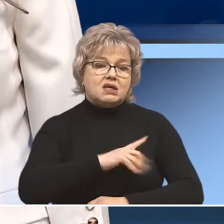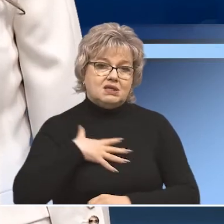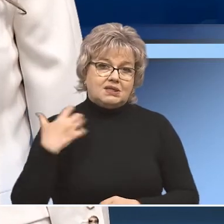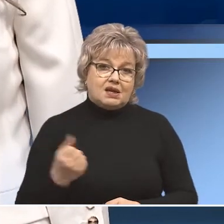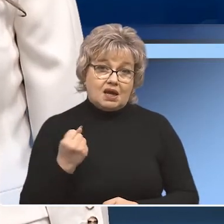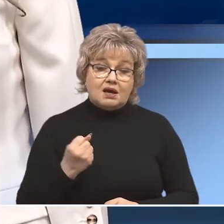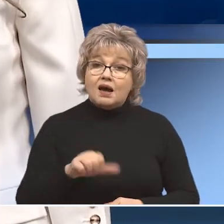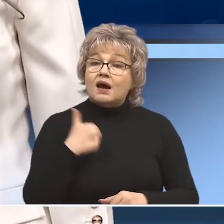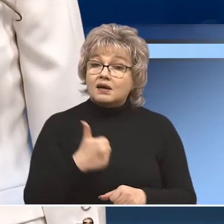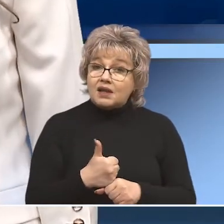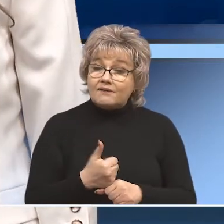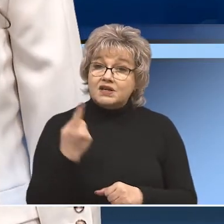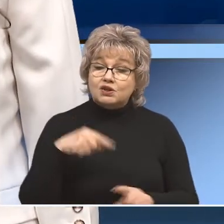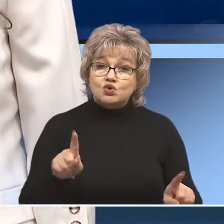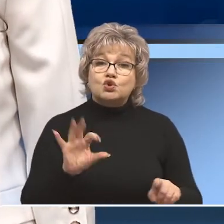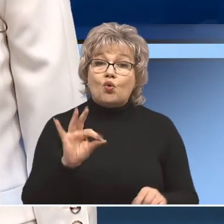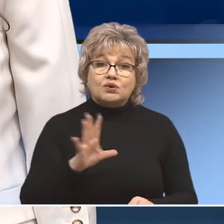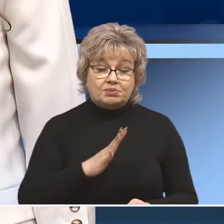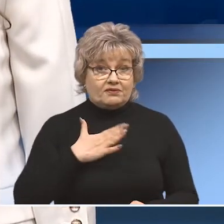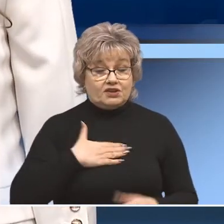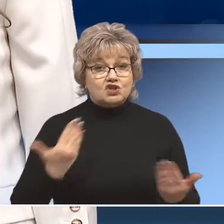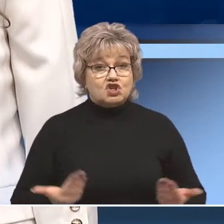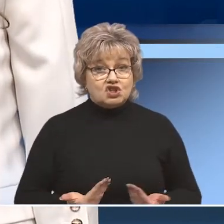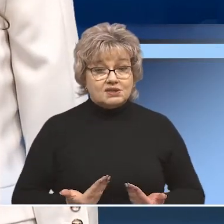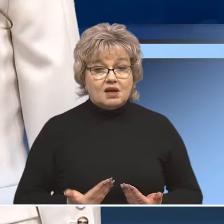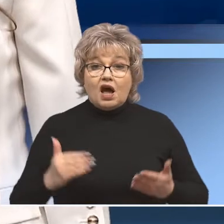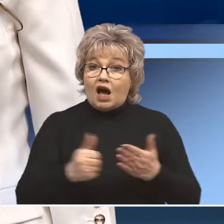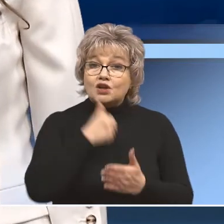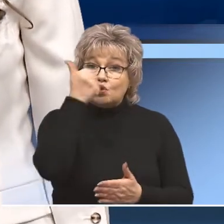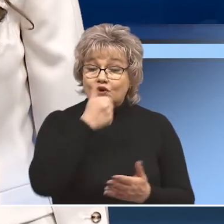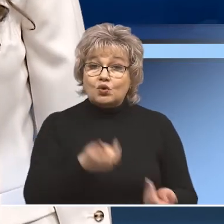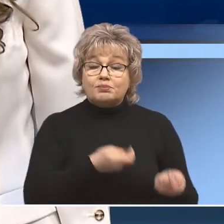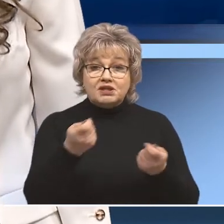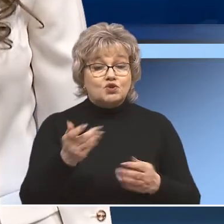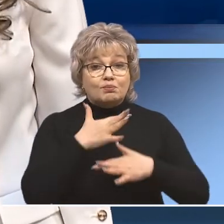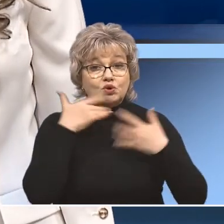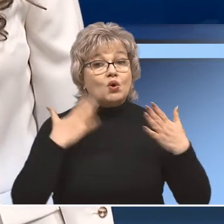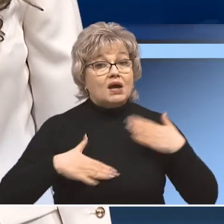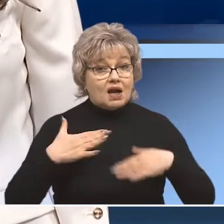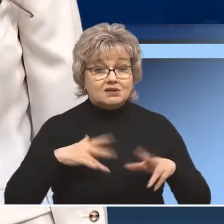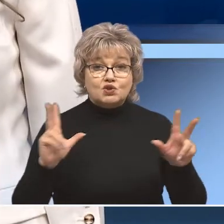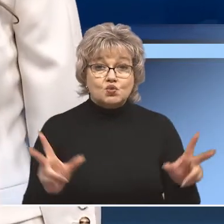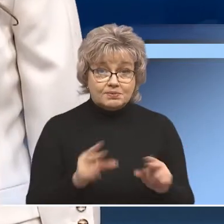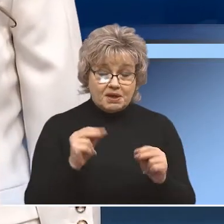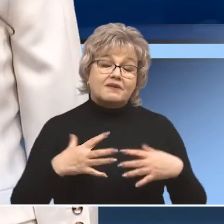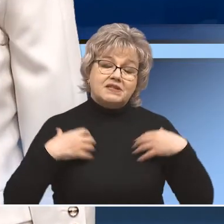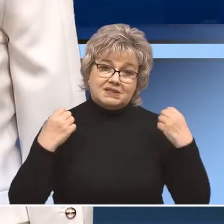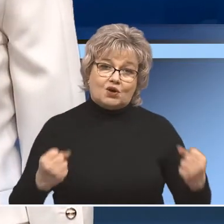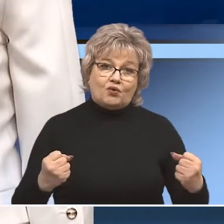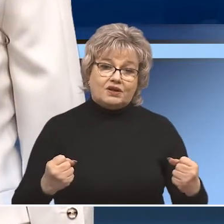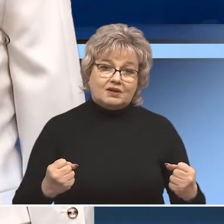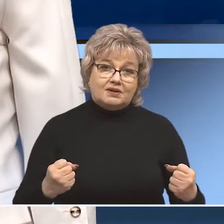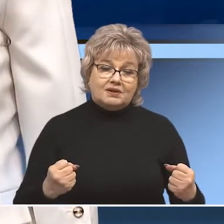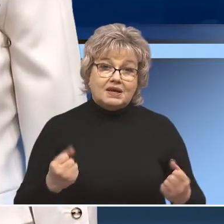и сильнее. Самое главное, за то, что он был в нашей жизни. А Новый год пусть принесет много радости, успехов и